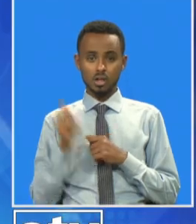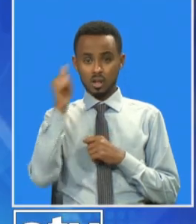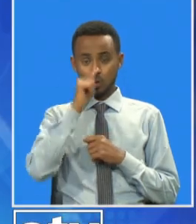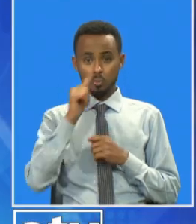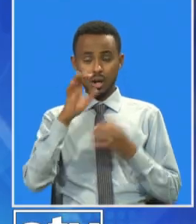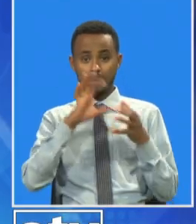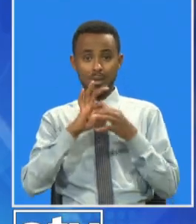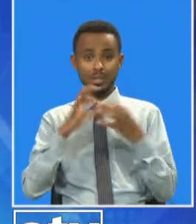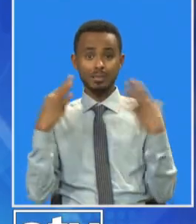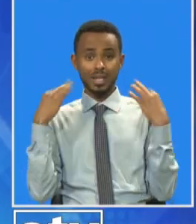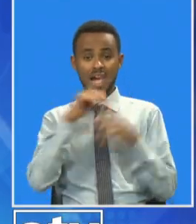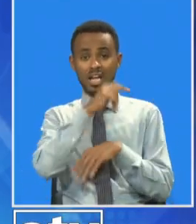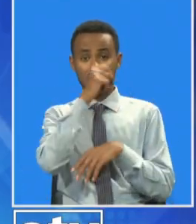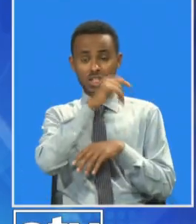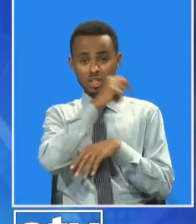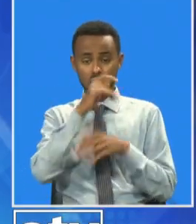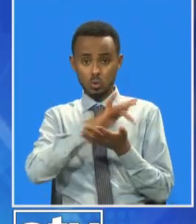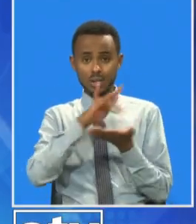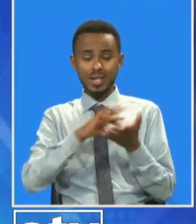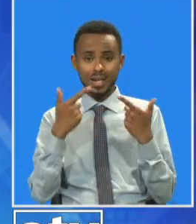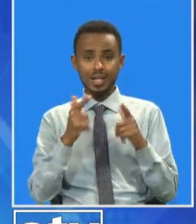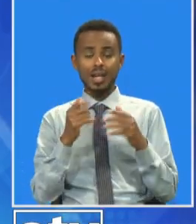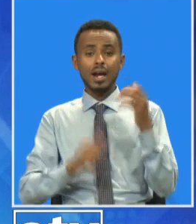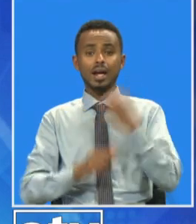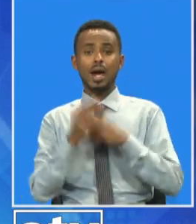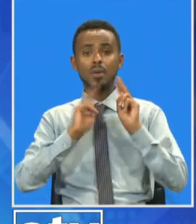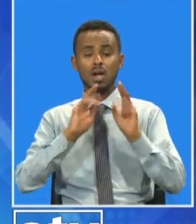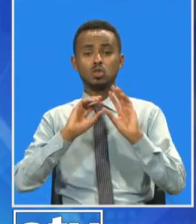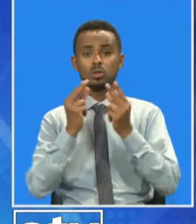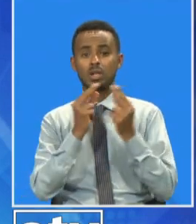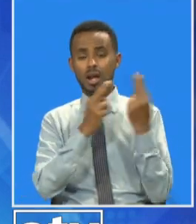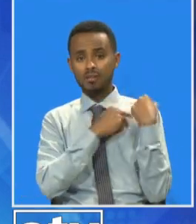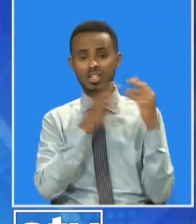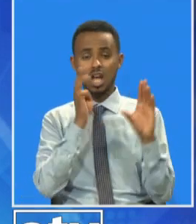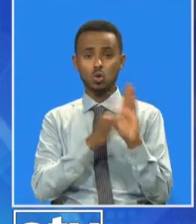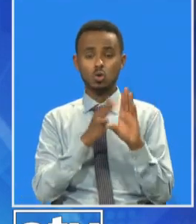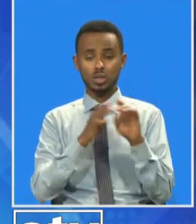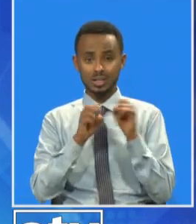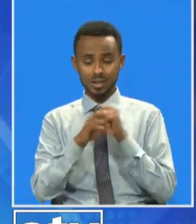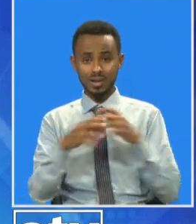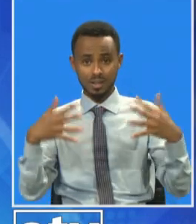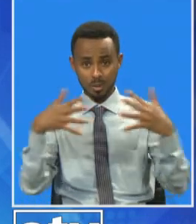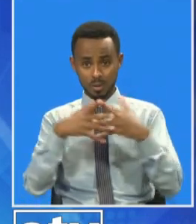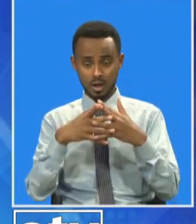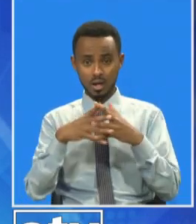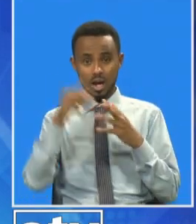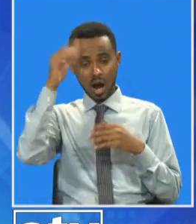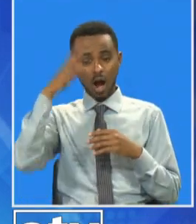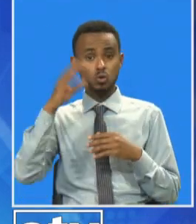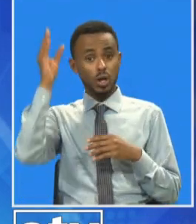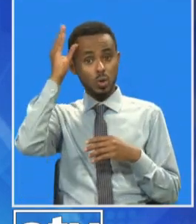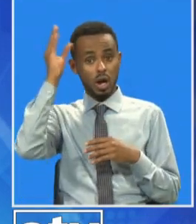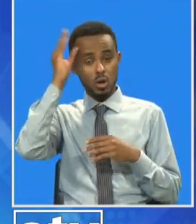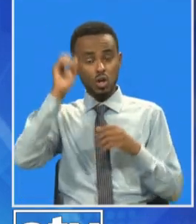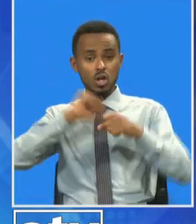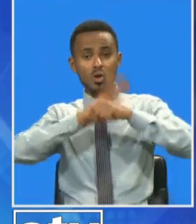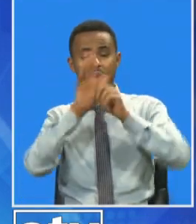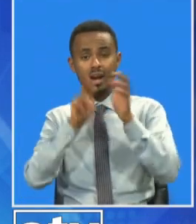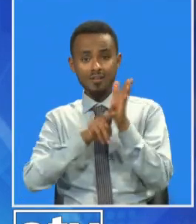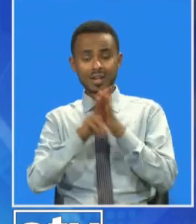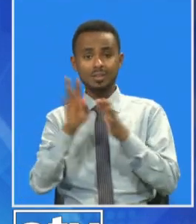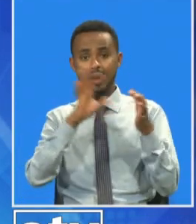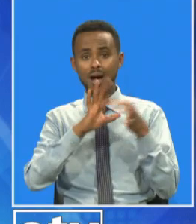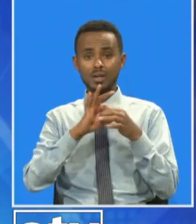ከኢትዮጵያ ህብረተሰብ ጤና ኢንስቲትዩት የድንገተኛ አደጋ ምላሽ ኬስ ቲም የሳይኮሶሻል ዘርፍ አስተባባሪ አቶ ሄኖካሉ የኮሮና